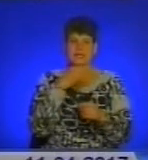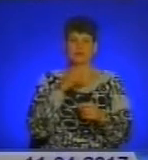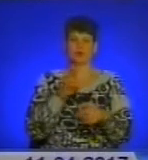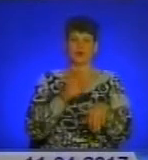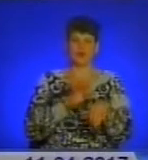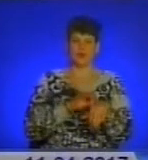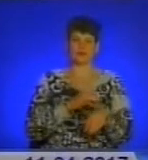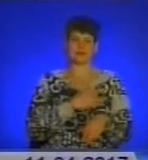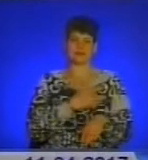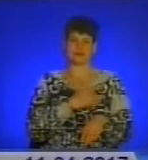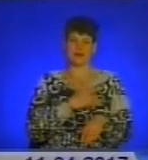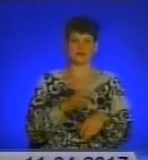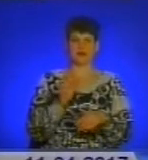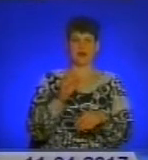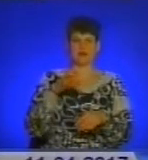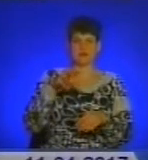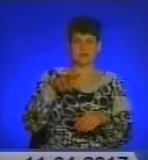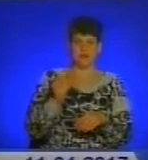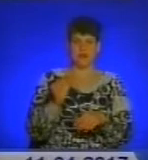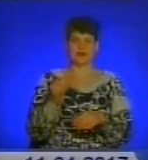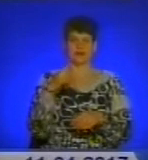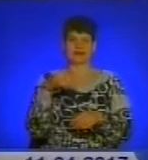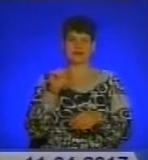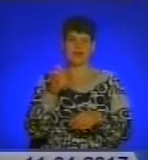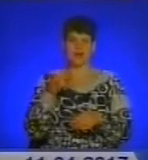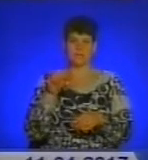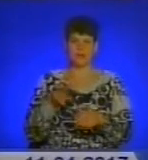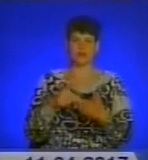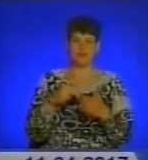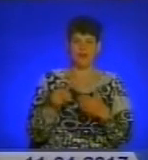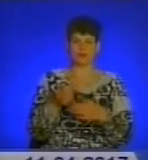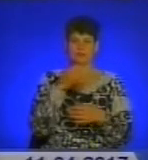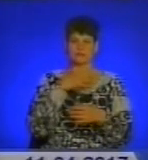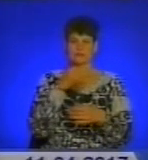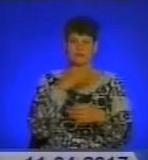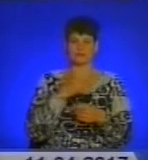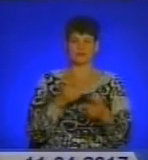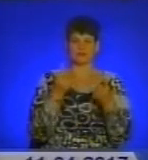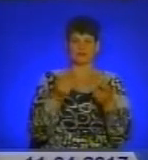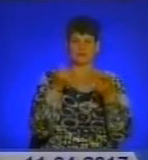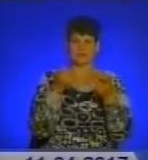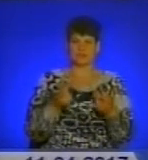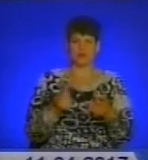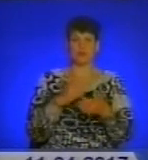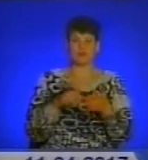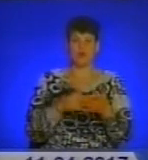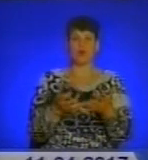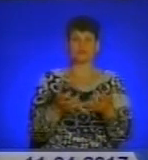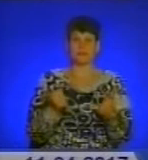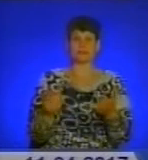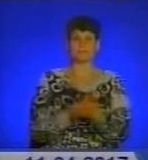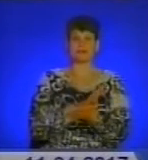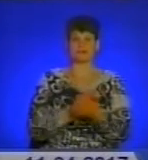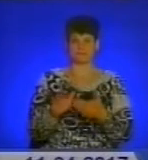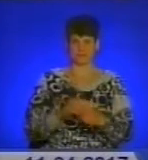серцево-судинні захворювання, бронхіальну астму і діабет другого типу, купувати деякі медпрепарати із значною знижкою або взагалі отримати їх